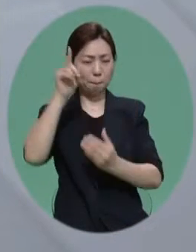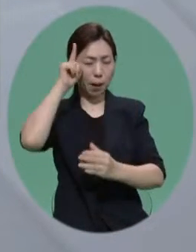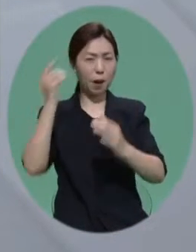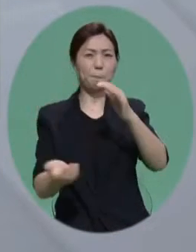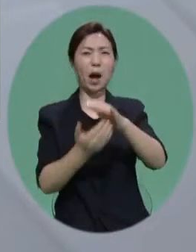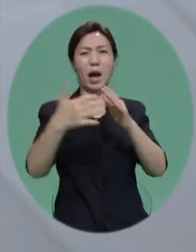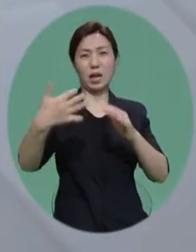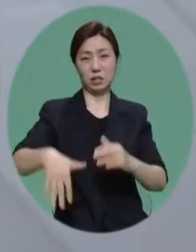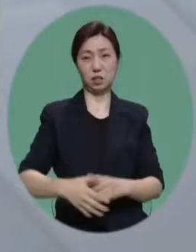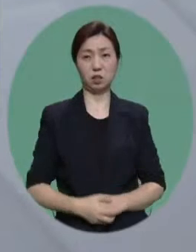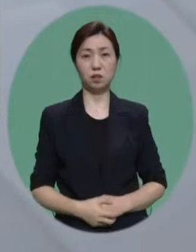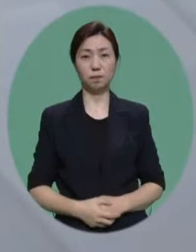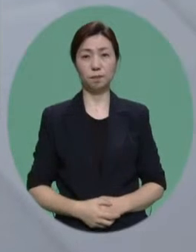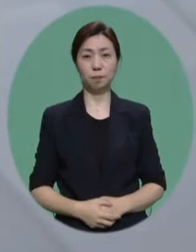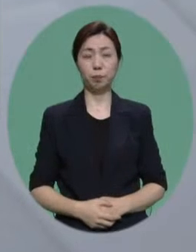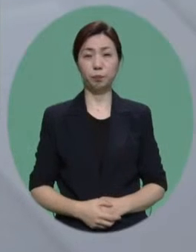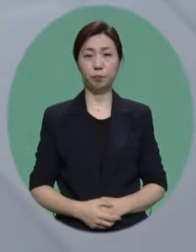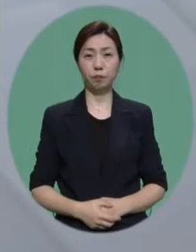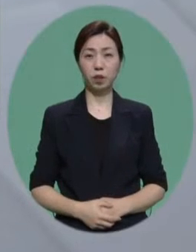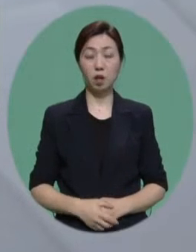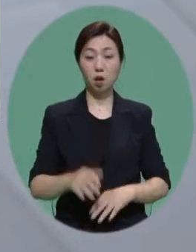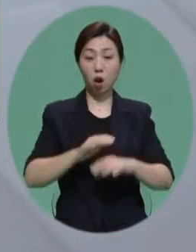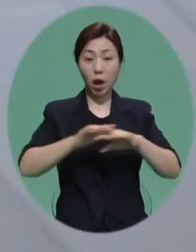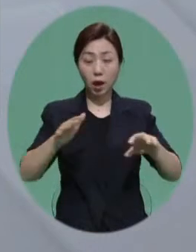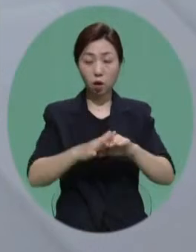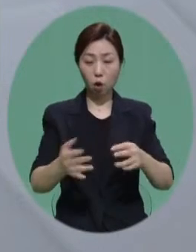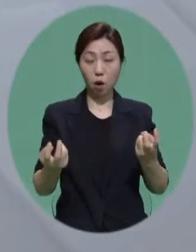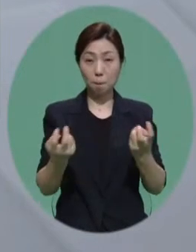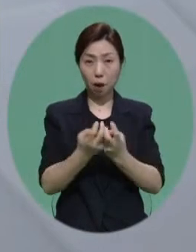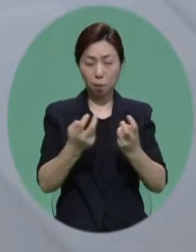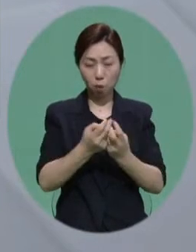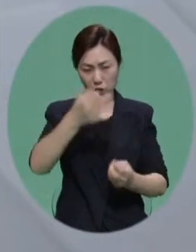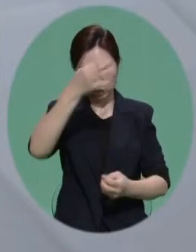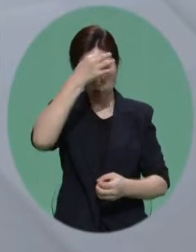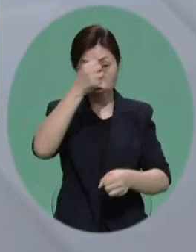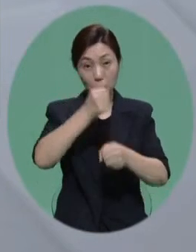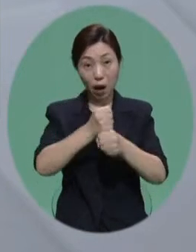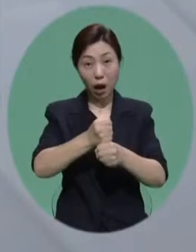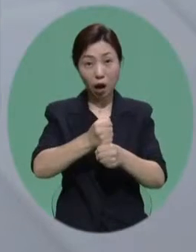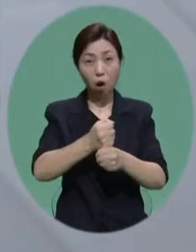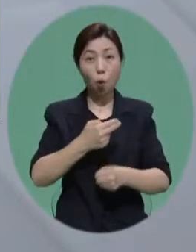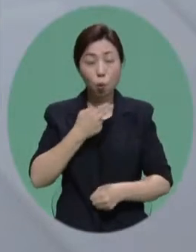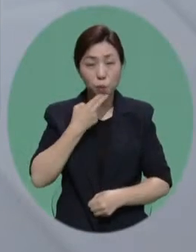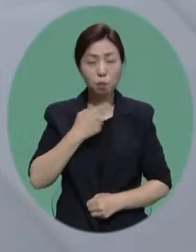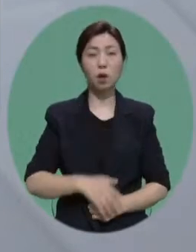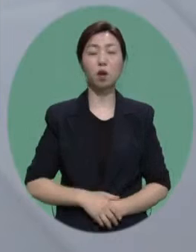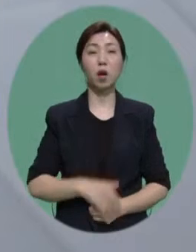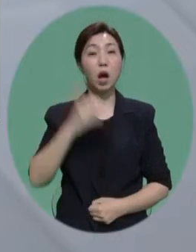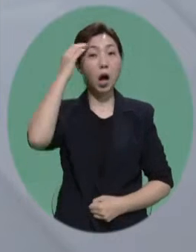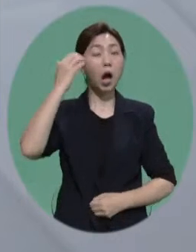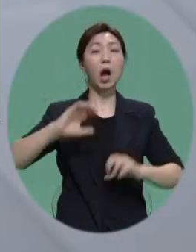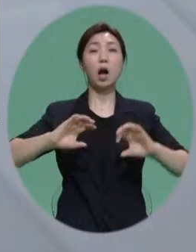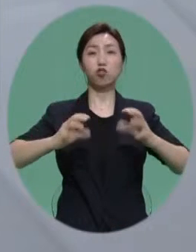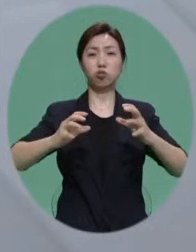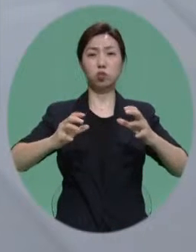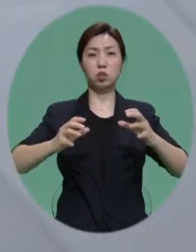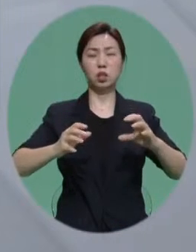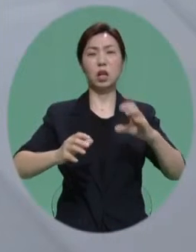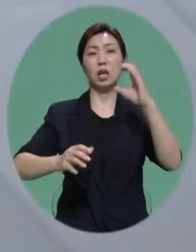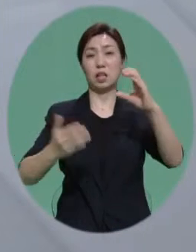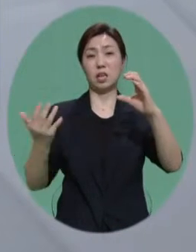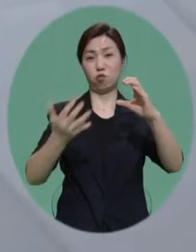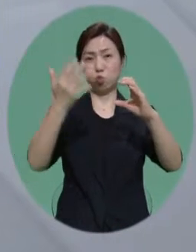해결할 수 있는 방법을 개발하지 않으면 우리는 어 2 탄소 중립 을 이룰 수